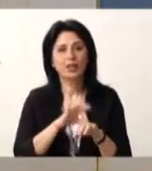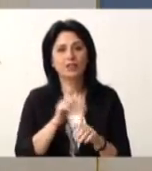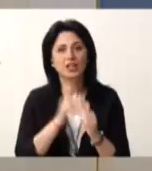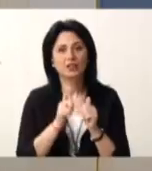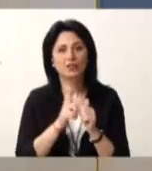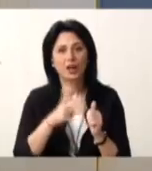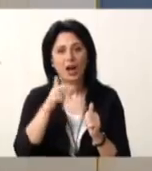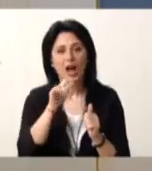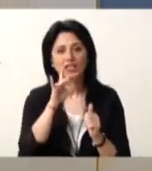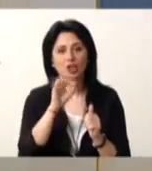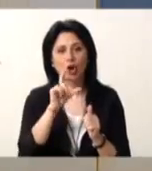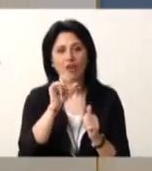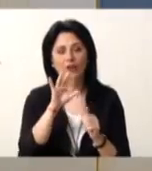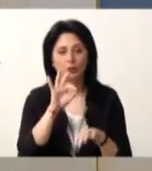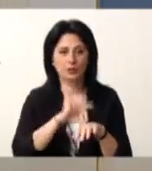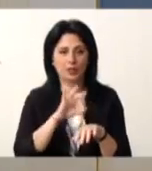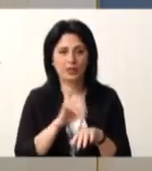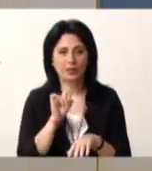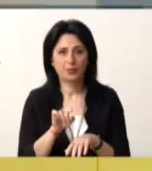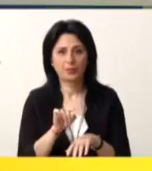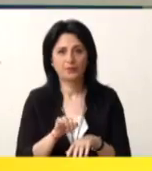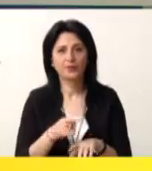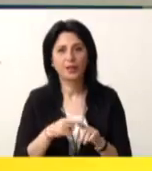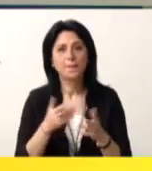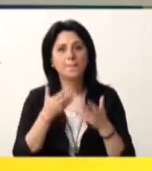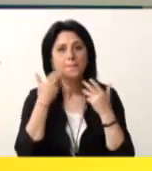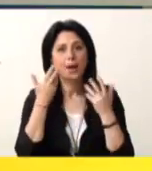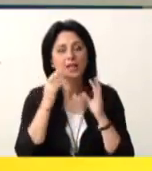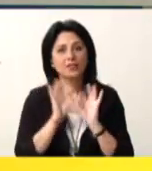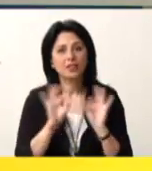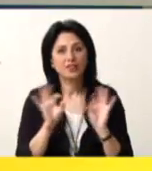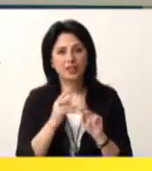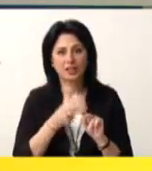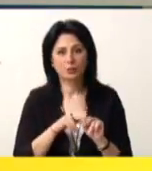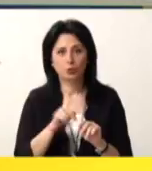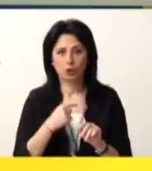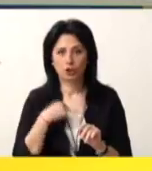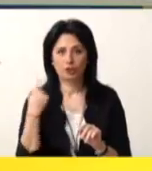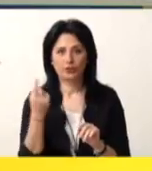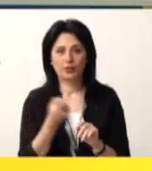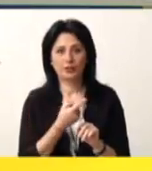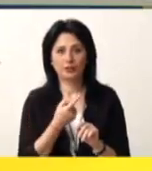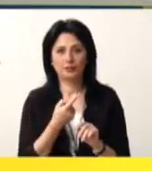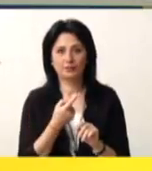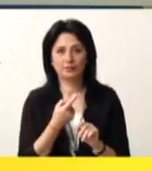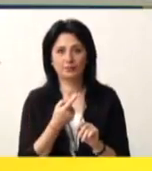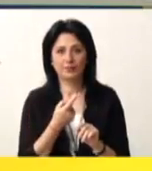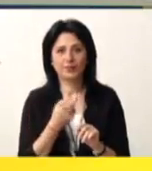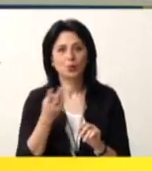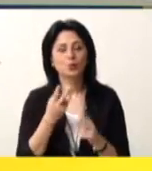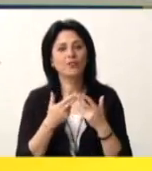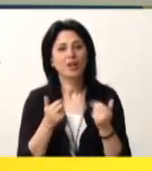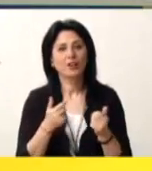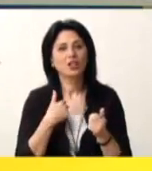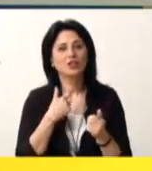რაც არის გასტროესოფაგური რეფლუქს დაავადება. ანუ ეს მარტივად გითხარით, იმიტომ რომ ჩვენ უნდა